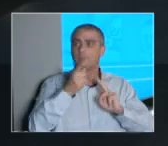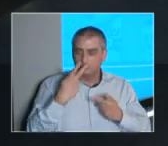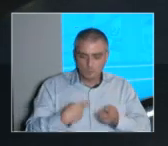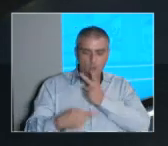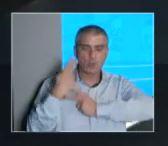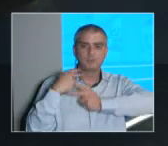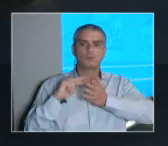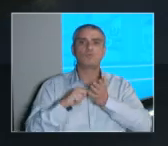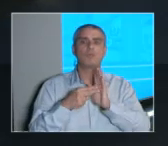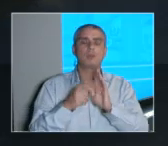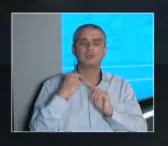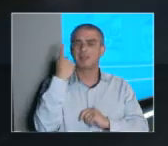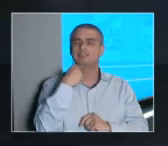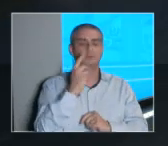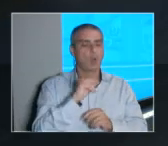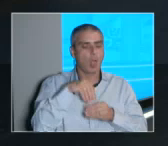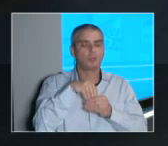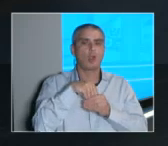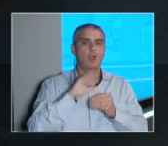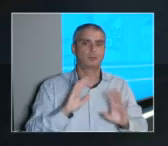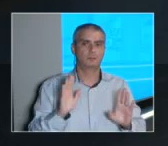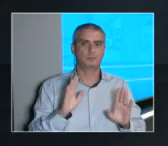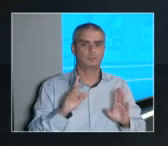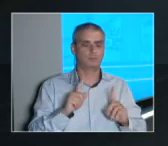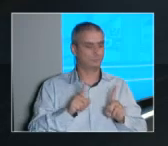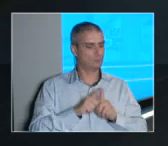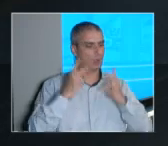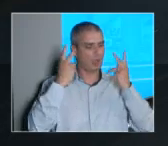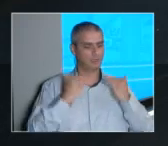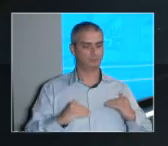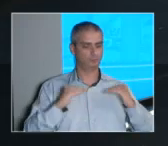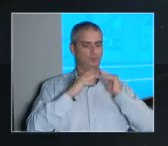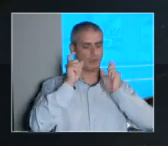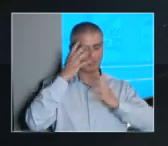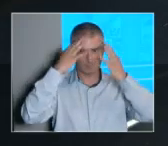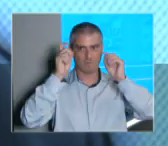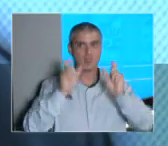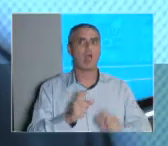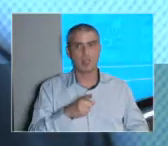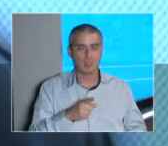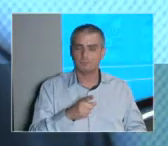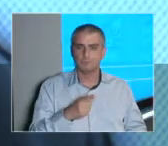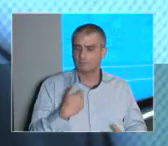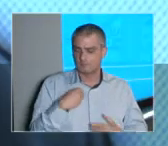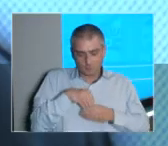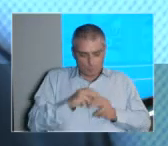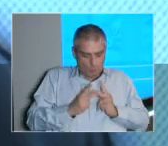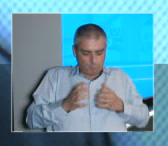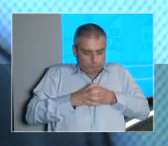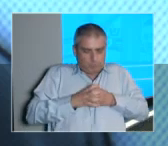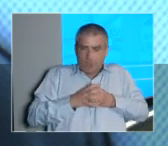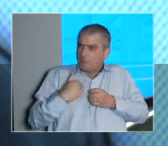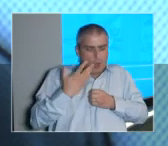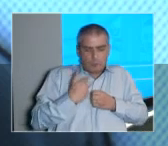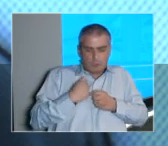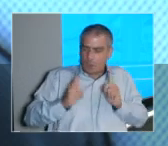חזרה לפוליטיקה של זהויות, לא של תוכן. מקום הערכים, שוויון האדם, כבוד האדם וכן הלאה, אני שייך לקבוצה. אני לא